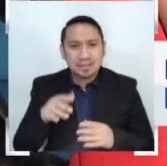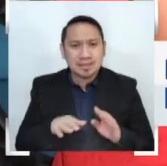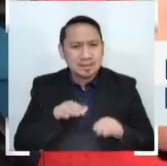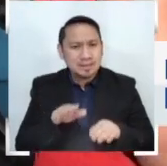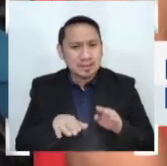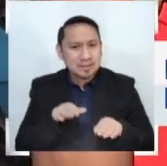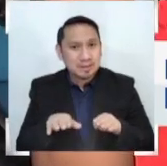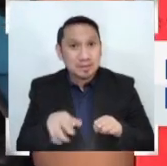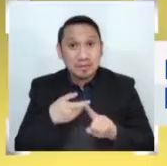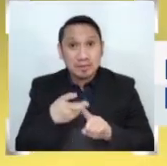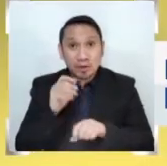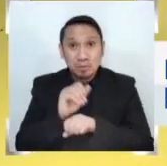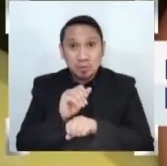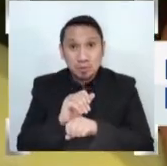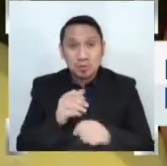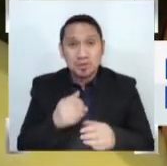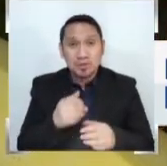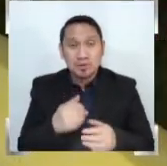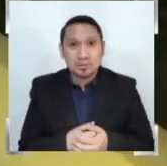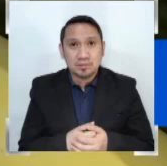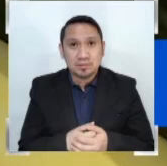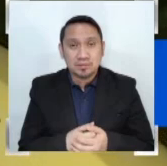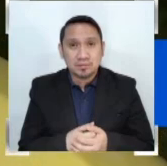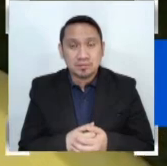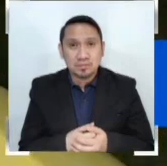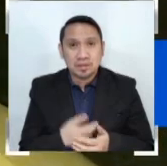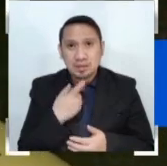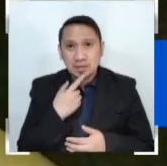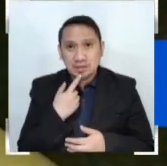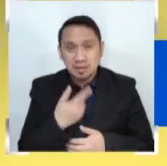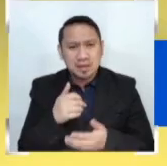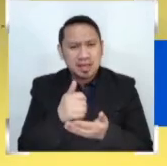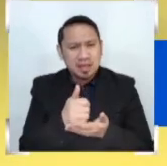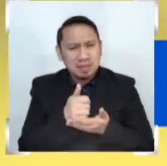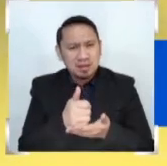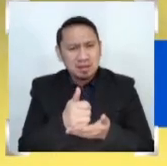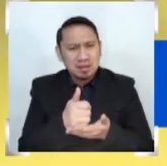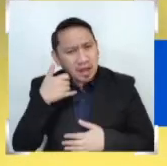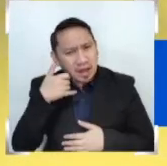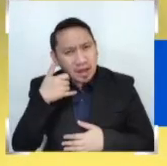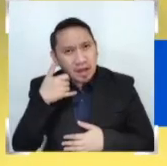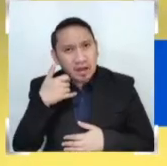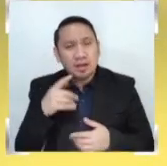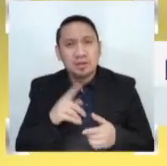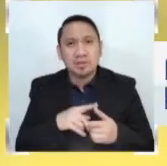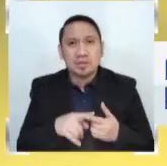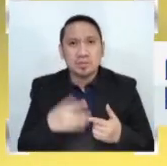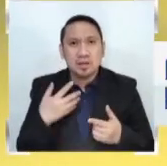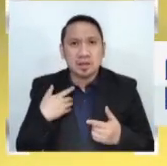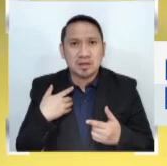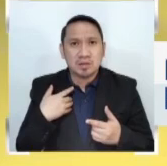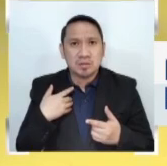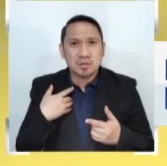sa trabaho. Nang biglang, Nagbunin siya at sabi niya, tulong. Nag-ano na po ko. May narinig po ko ng kaluskus pababa. Yun na